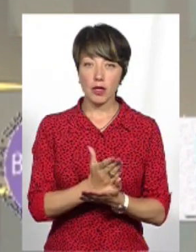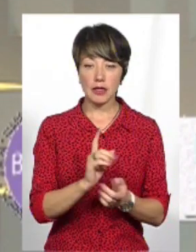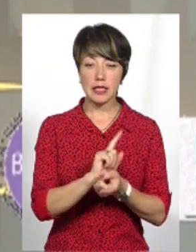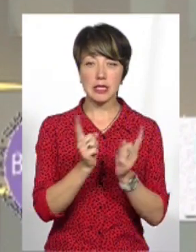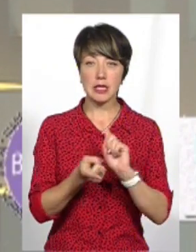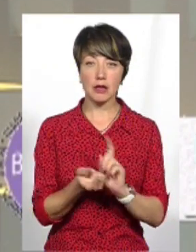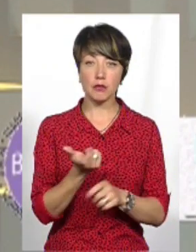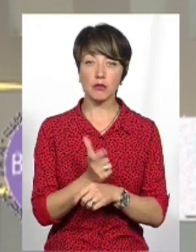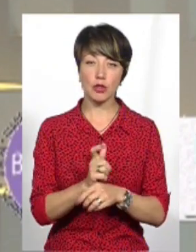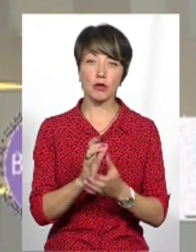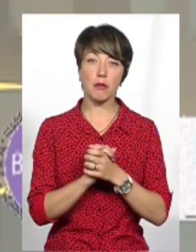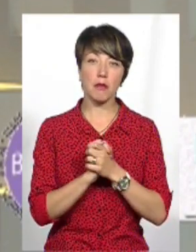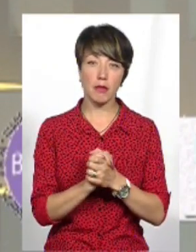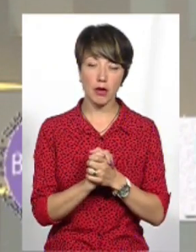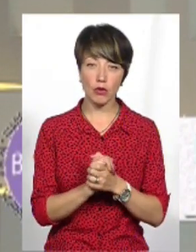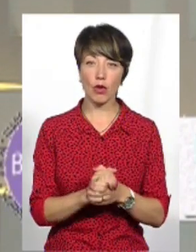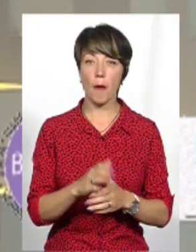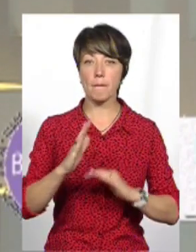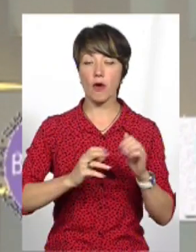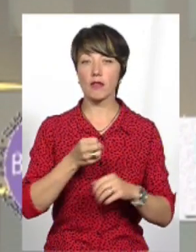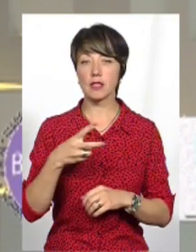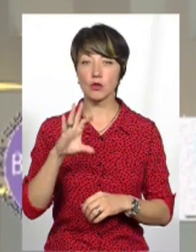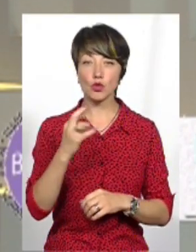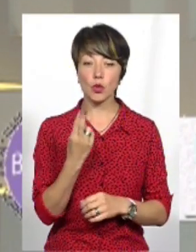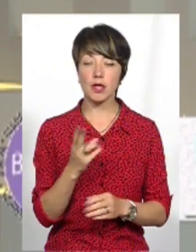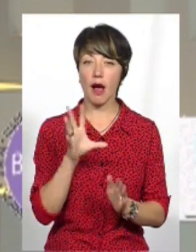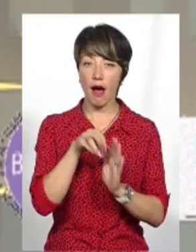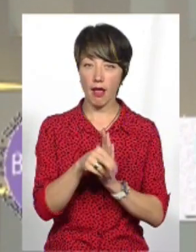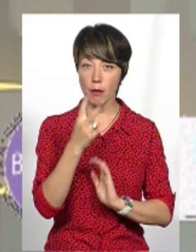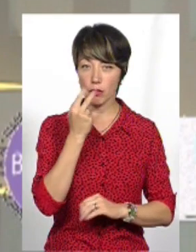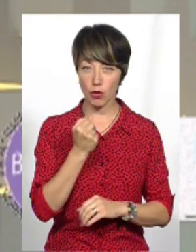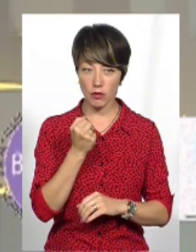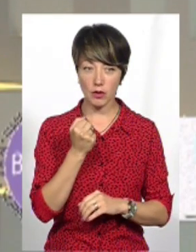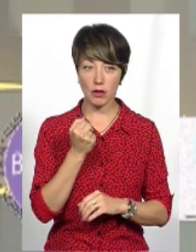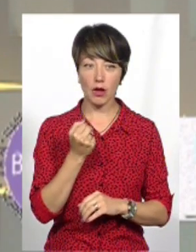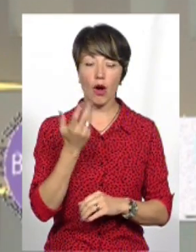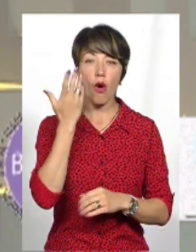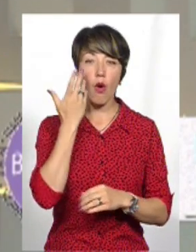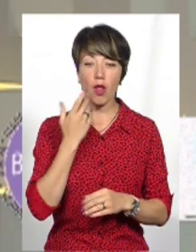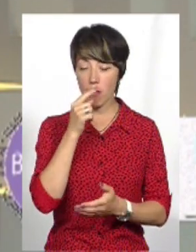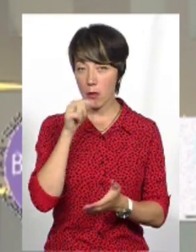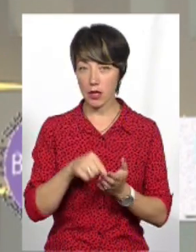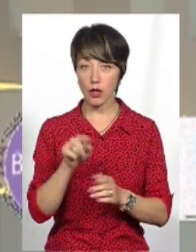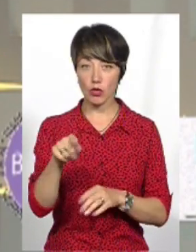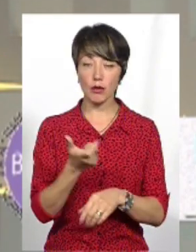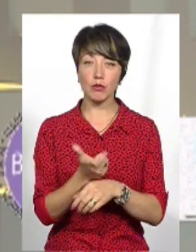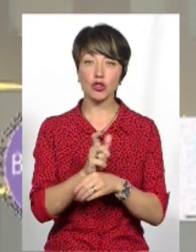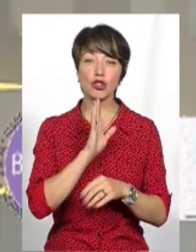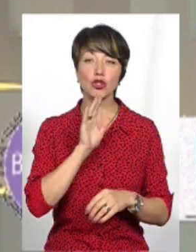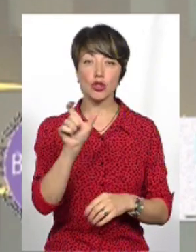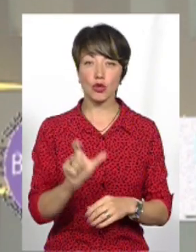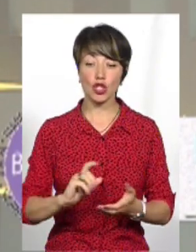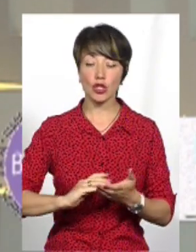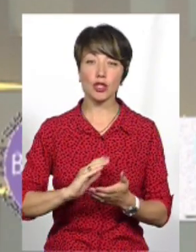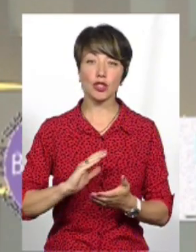більш миролюбивою, професійною та соціально орієнтованою, коли в політиці буде більшість жінок. Жінка в